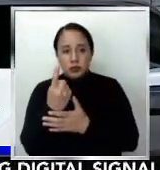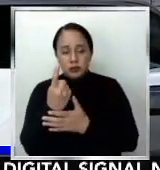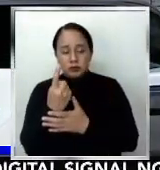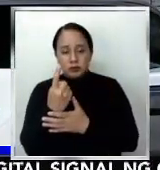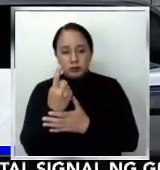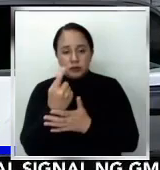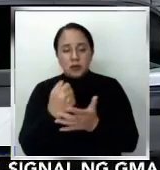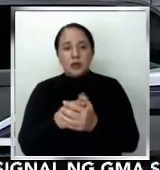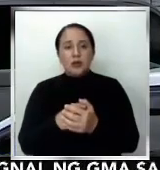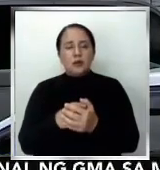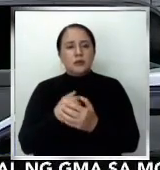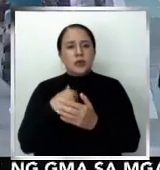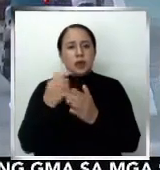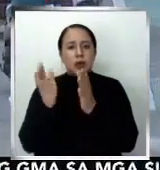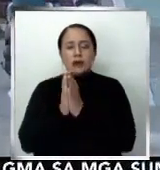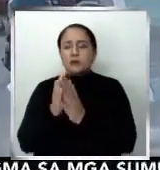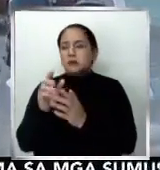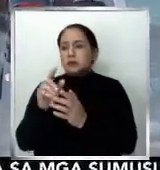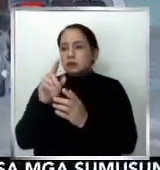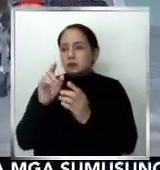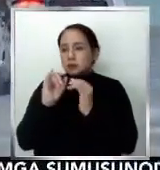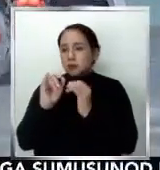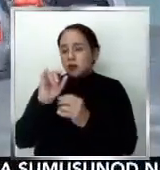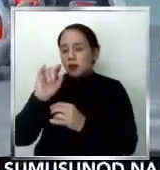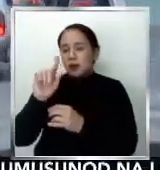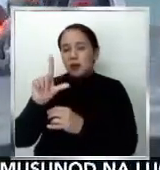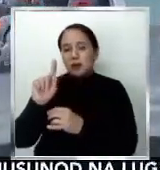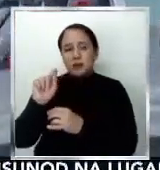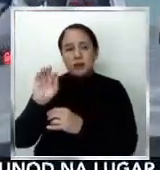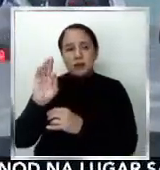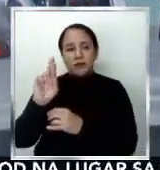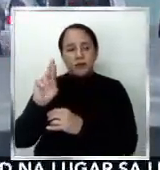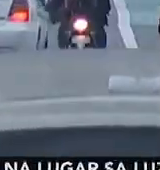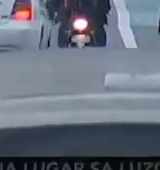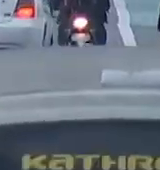pa namin ng panig ang LTFRB. Joseph Morong, Nakatutok 24 Oras.